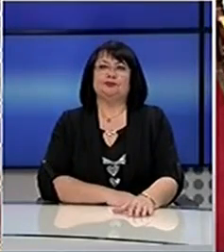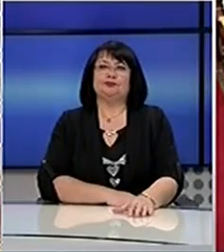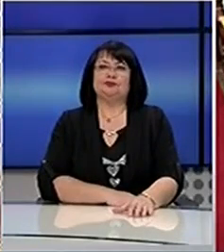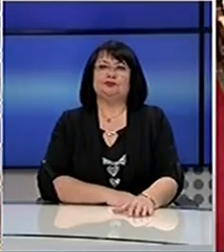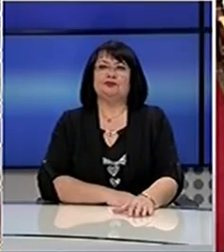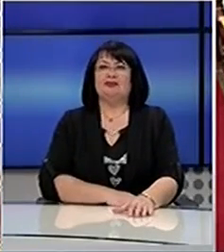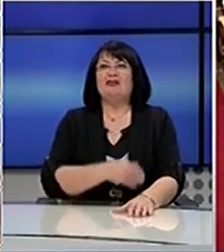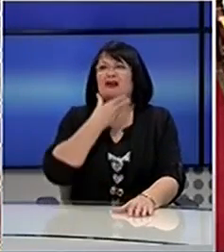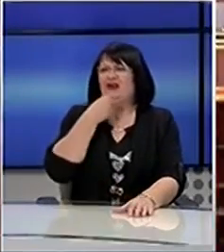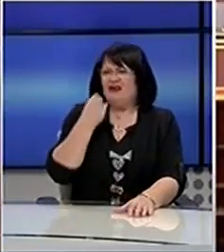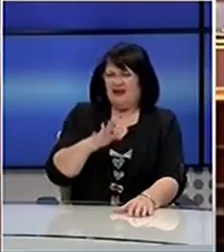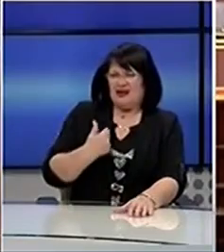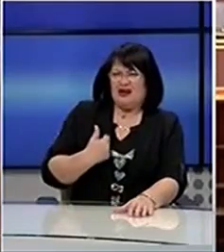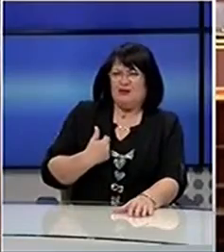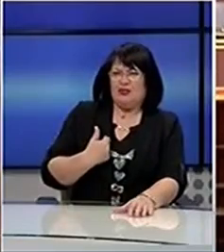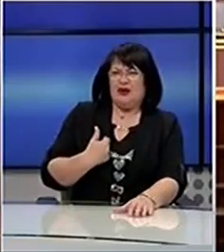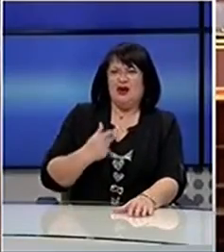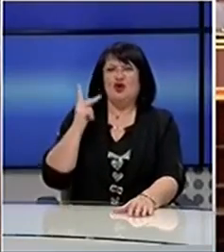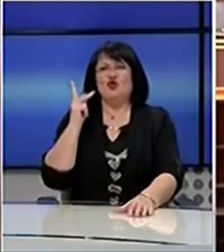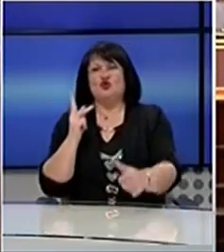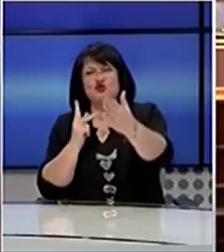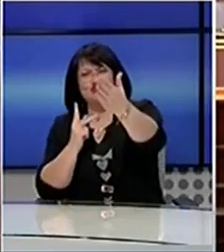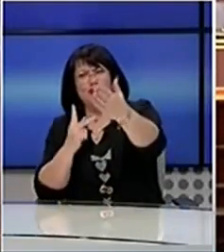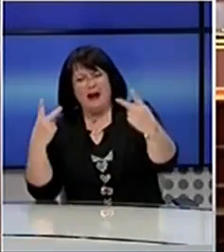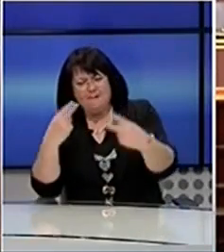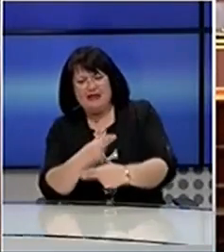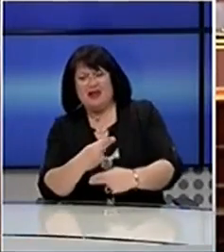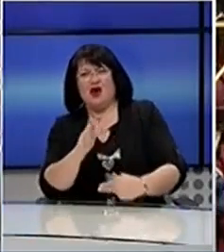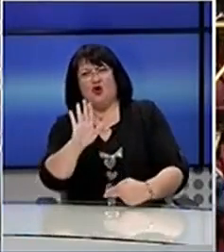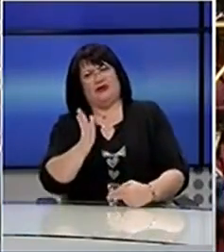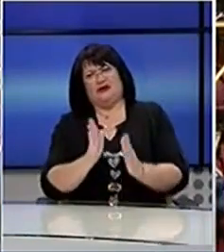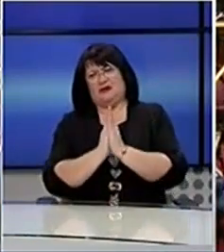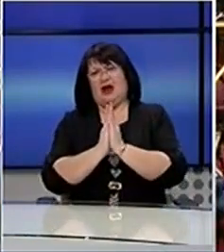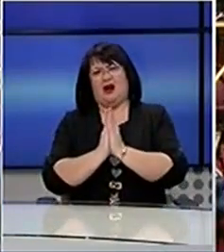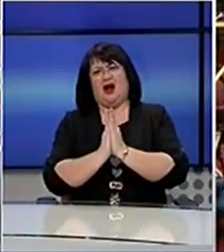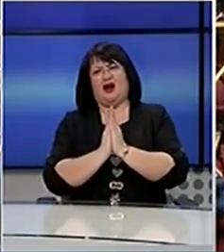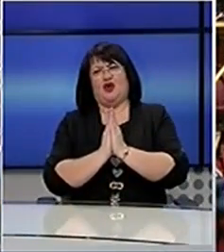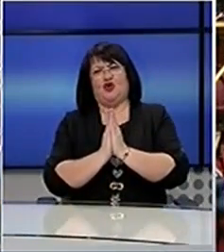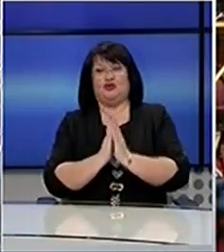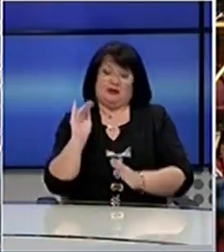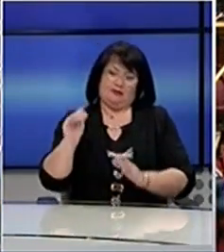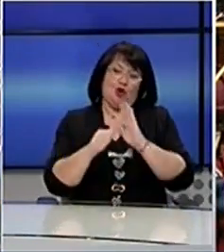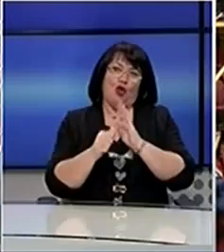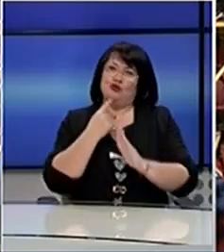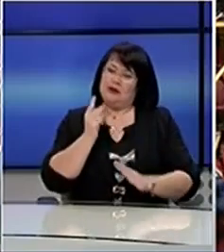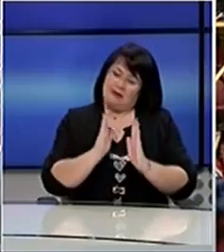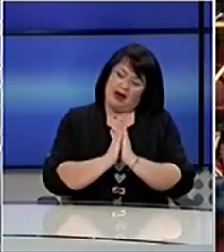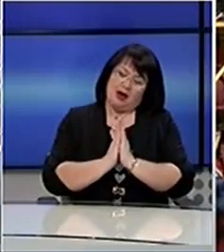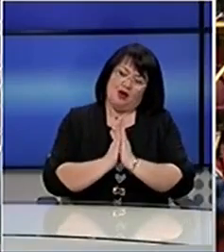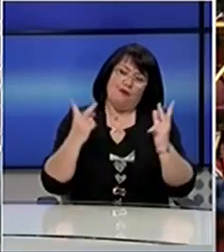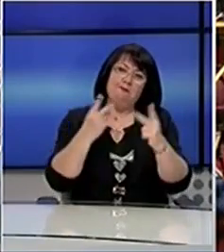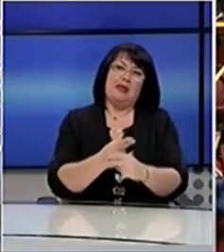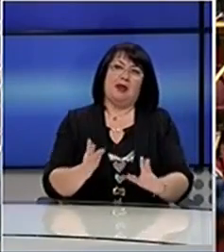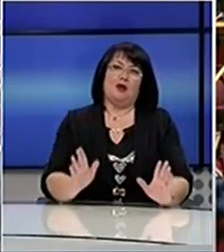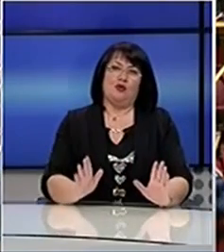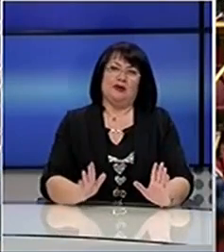Καθόλου δεν τρέπομαι. Εσείς να τρέπεστε. Κύριε Κουτσούμπα, θα μιλήσετε σε λίγο. Μη διακόπτετε, κύριε Γενικέ. Κύριε Κουτσούμπα, μη διακόπτετε.